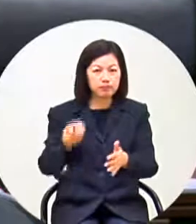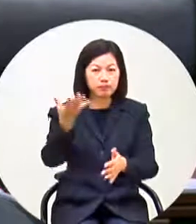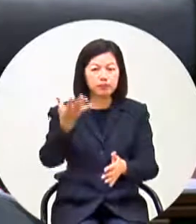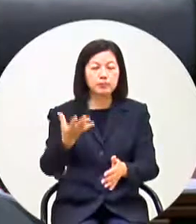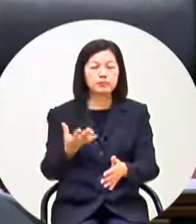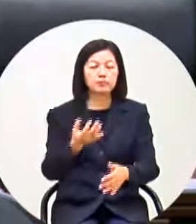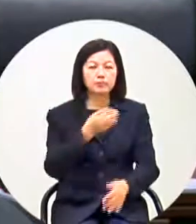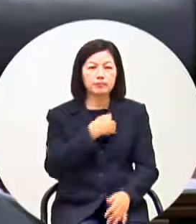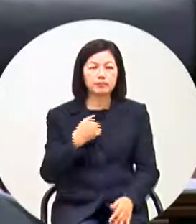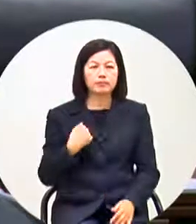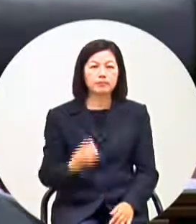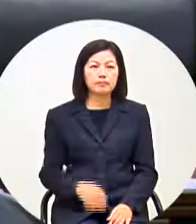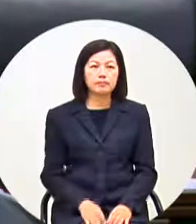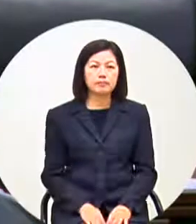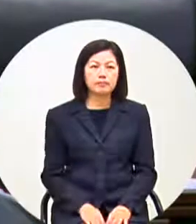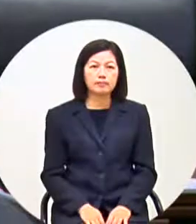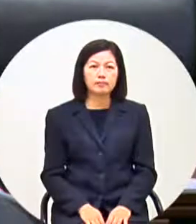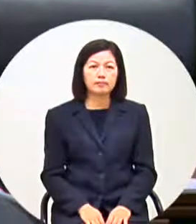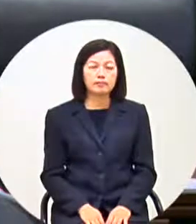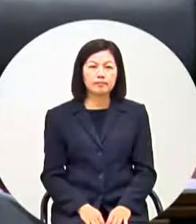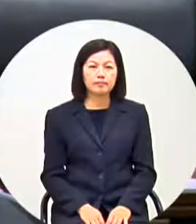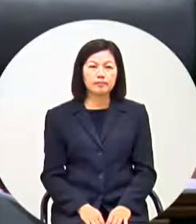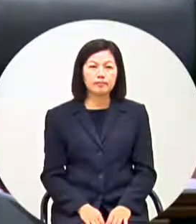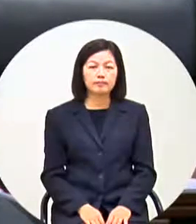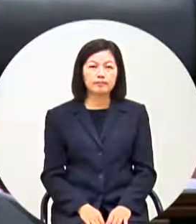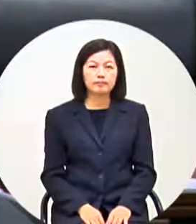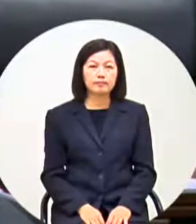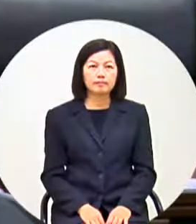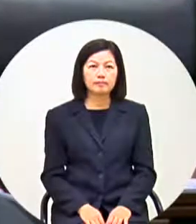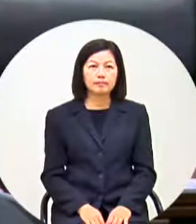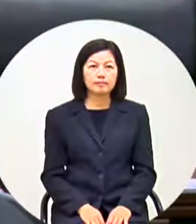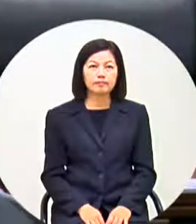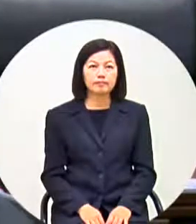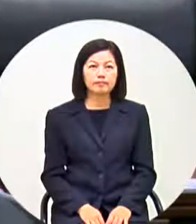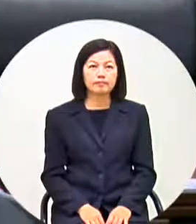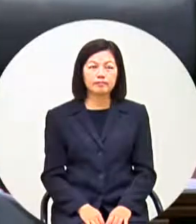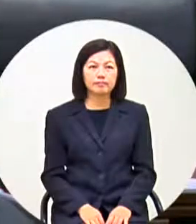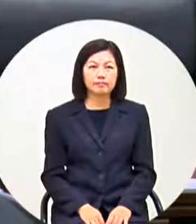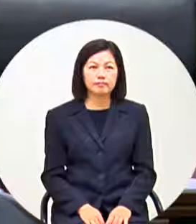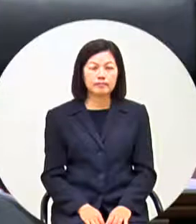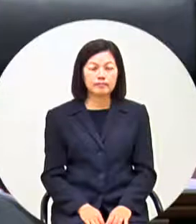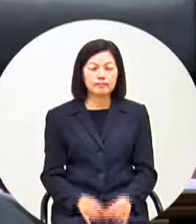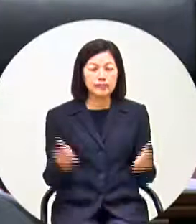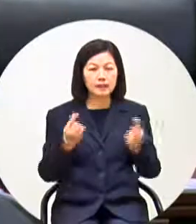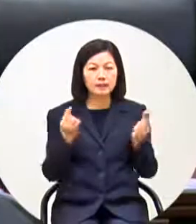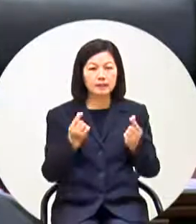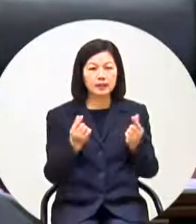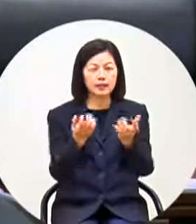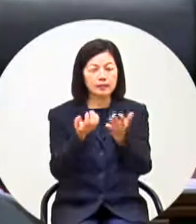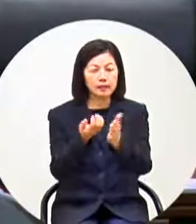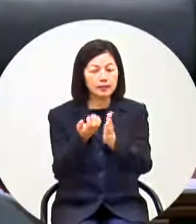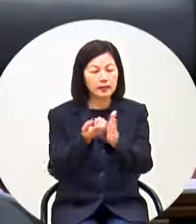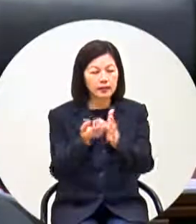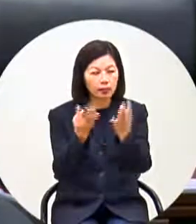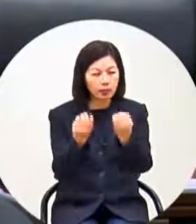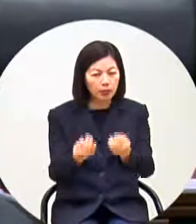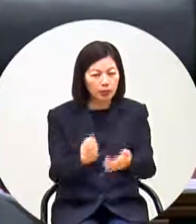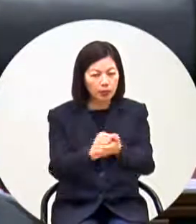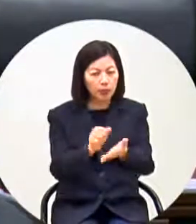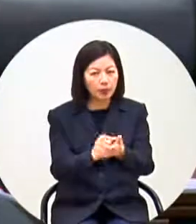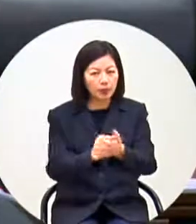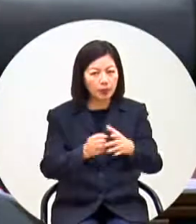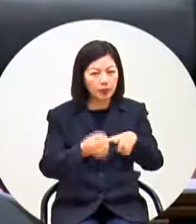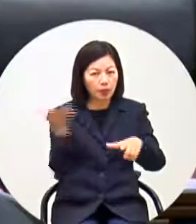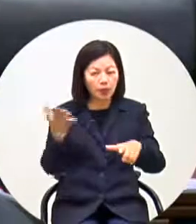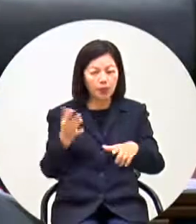同刚刚我说的，我们的空污的数据啊都是公开的哦。所以如果我们环保局这边呢，在一个公平